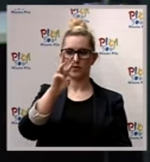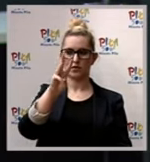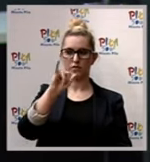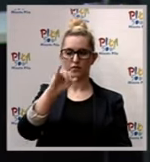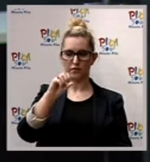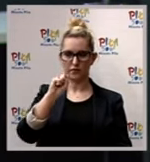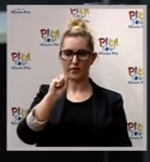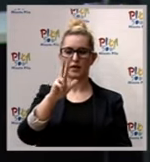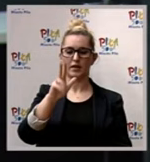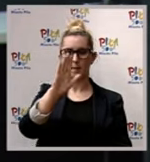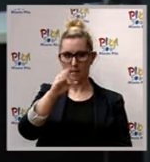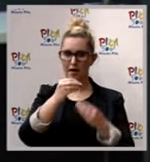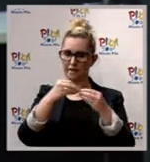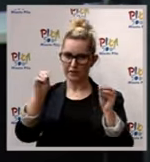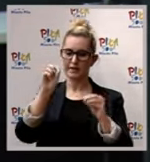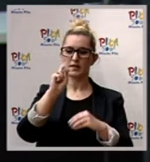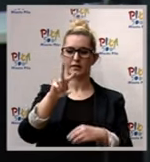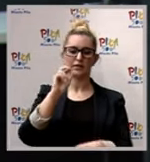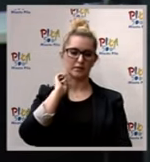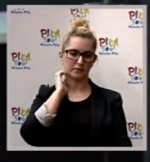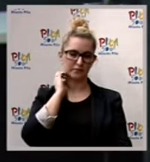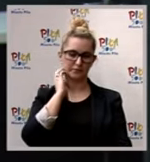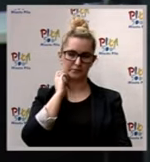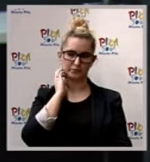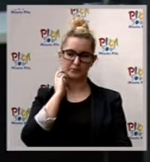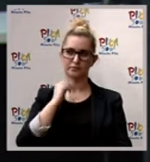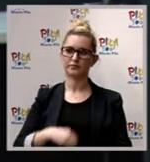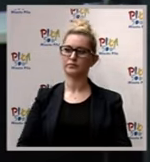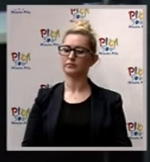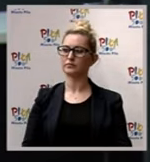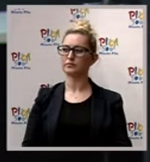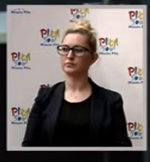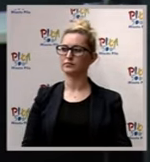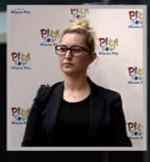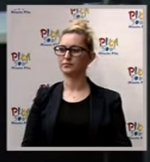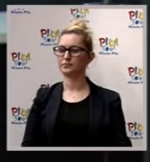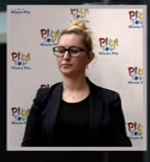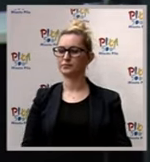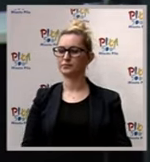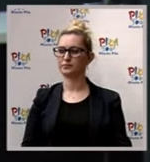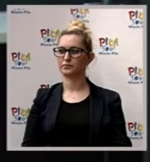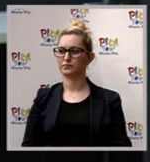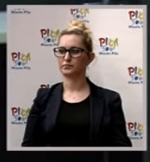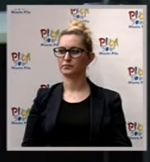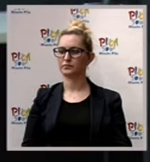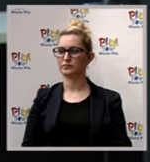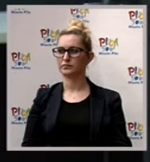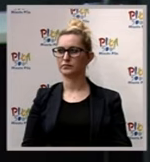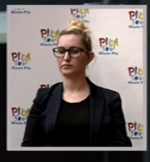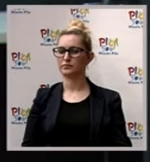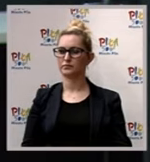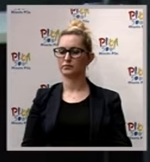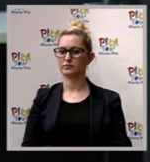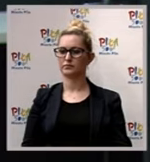więcej głosów za wyborem niż przeciw wyborowi i został wybrany na ławnika do Sądu Rejonowego w Pile do orzekania